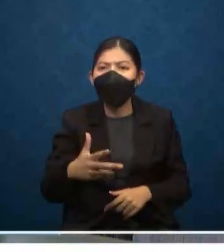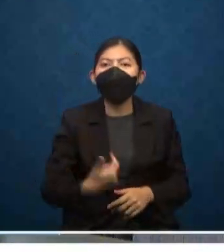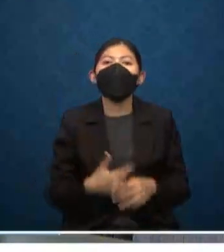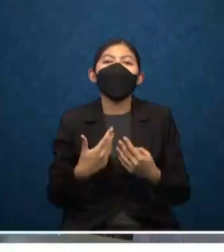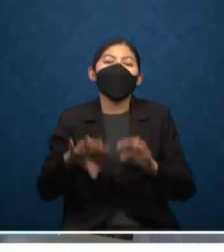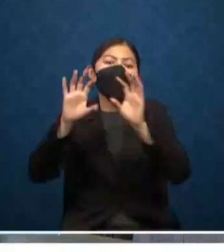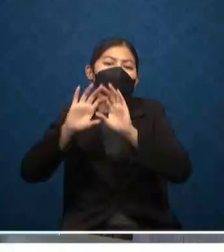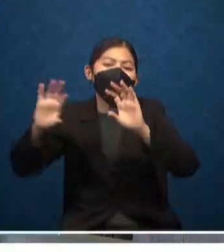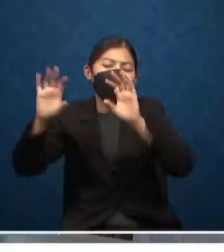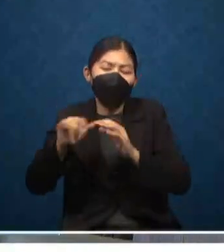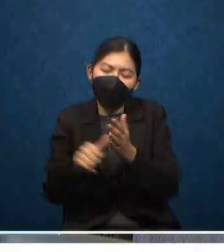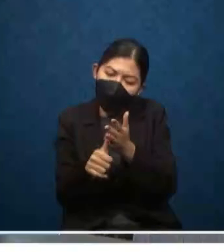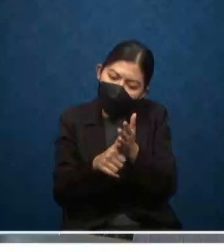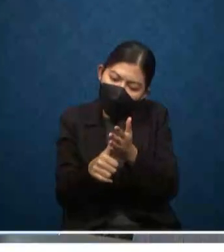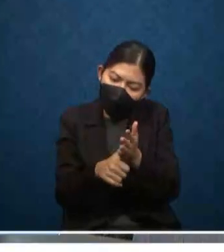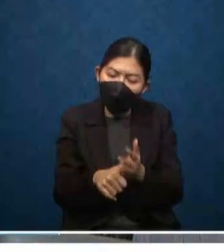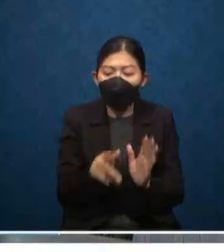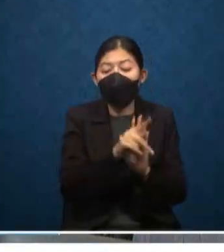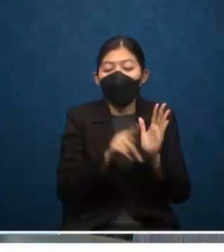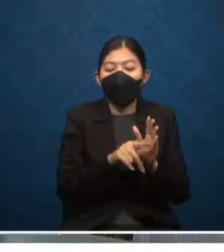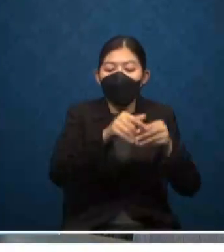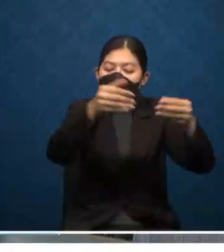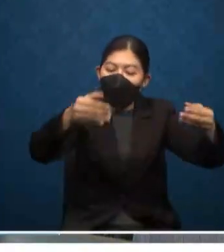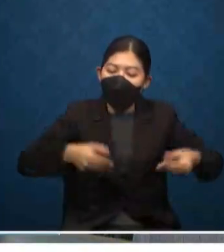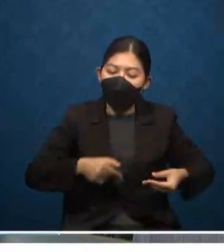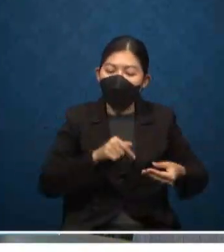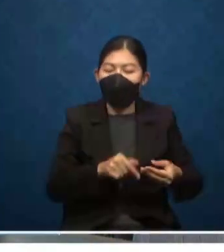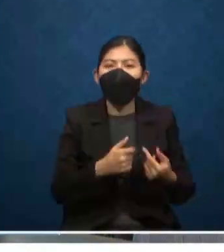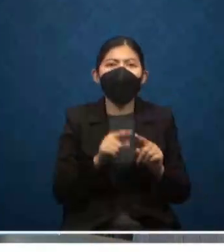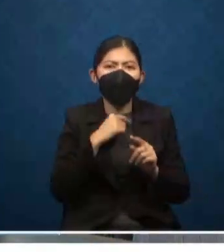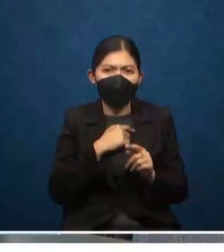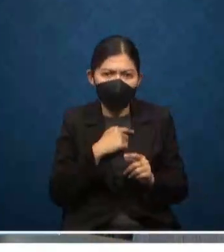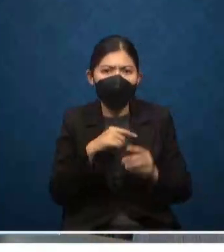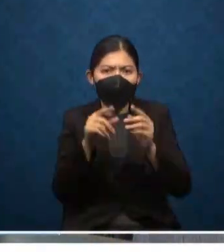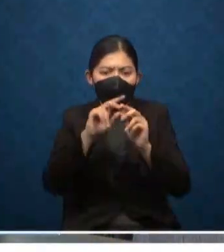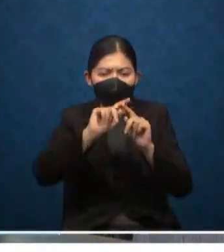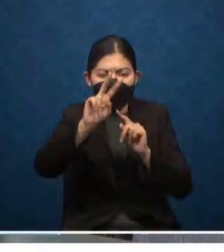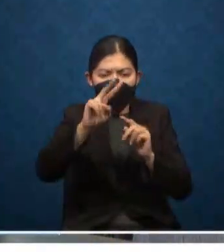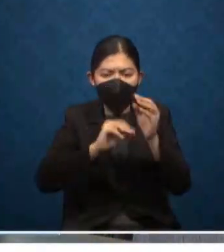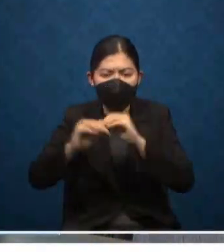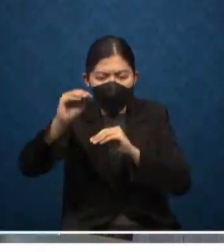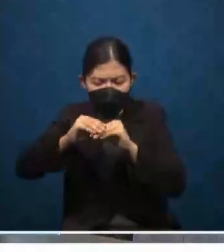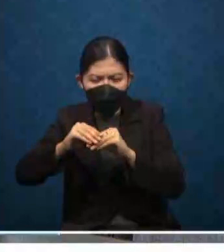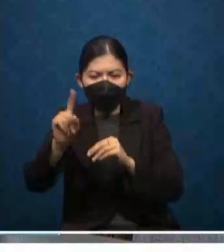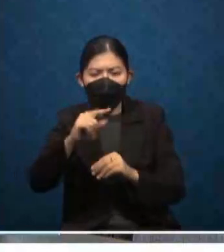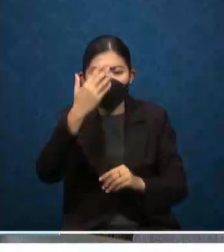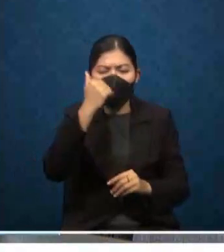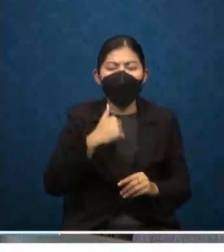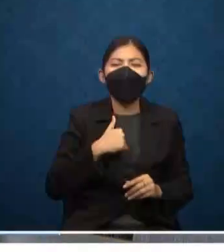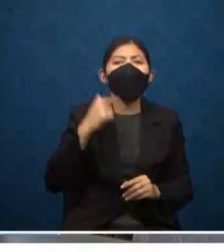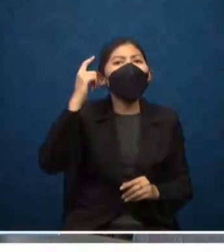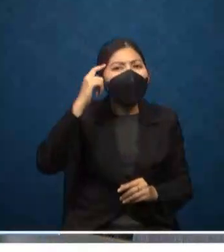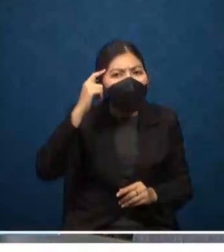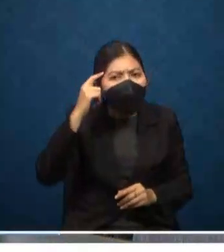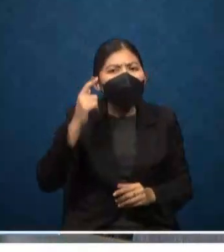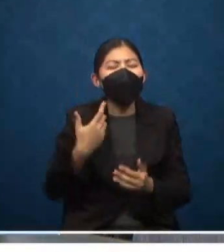นี้แต่สิ่งที่ผมเพิ่มเข้ามานั้นผมเพิ่มวรรคสองเข้ามาเพราะผมทราบดีว่าเงินอุดหนุนของรัฐบาลนั้น